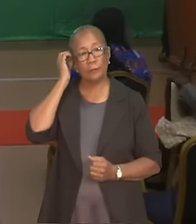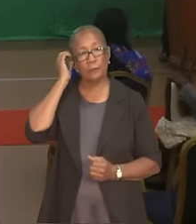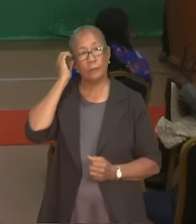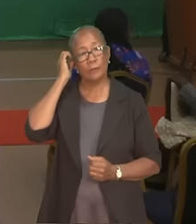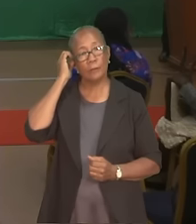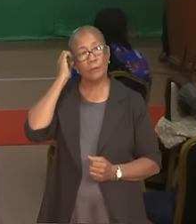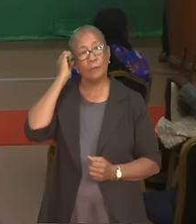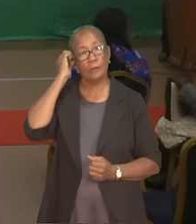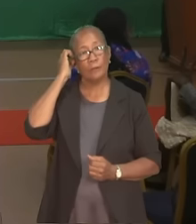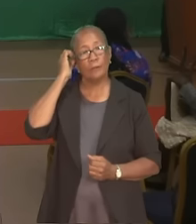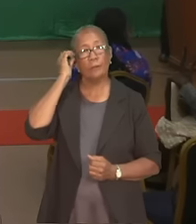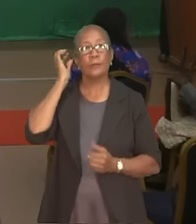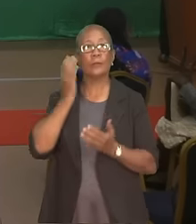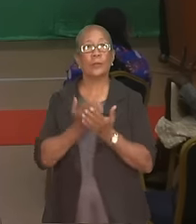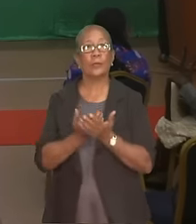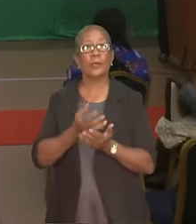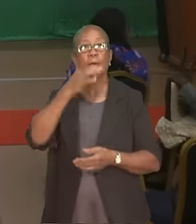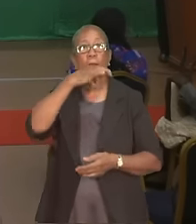Goedemiddag.